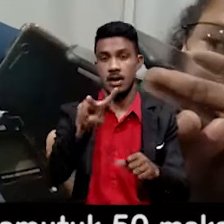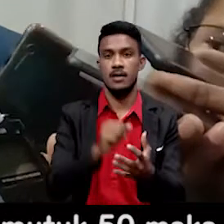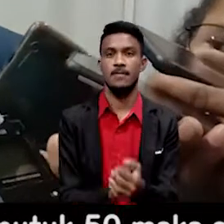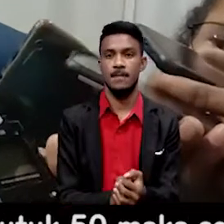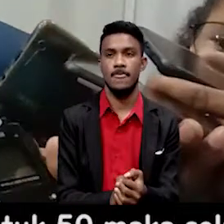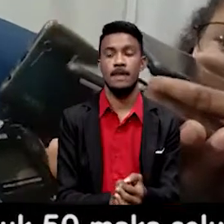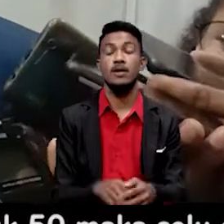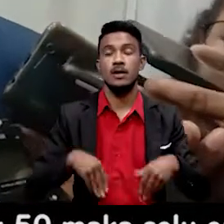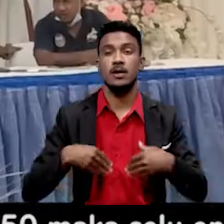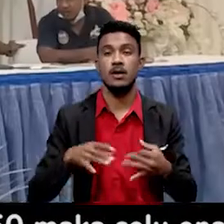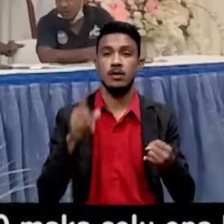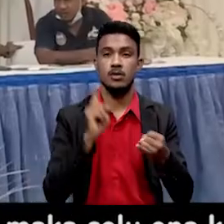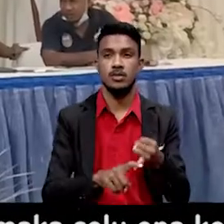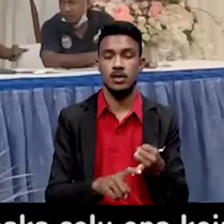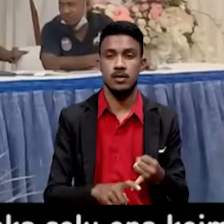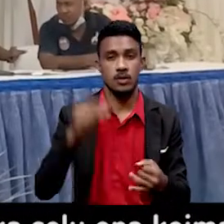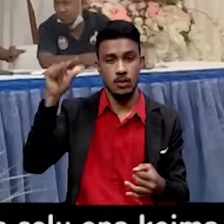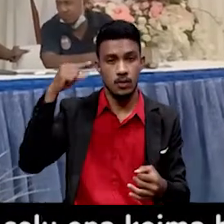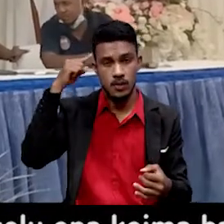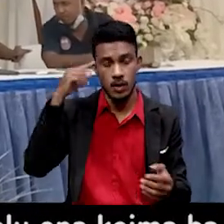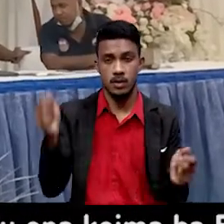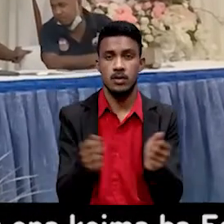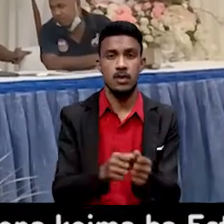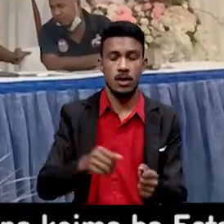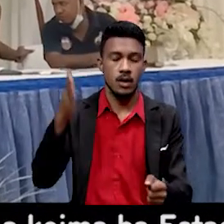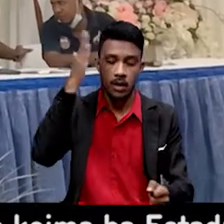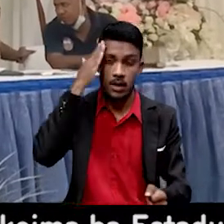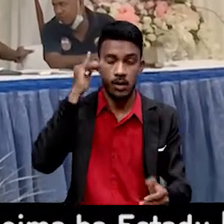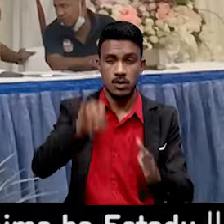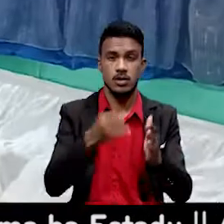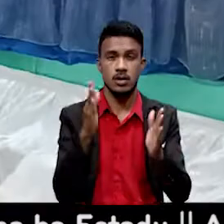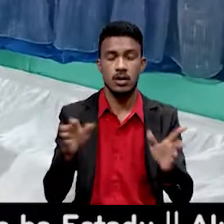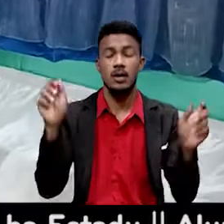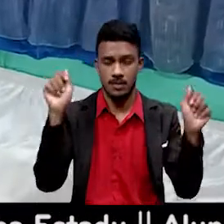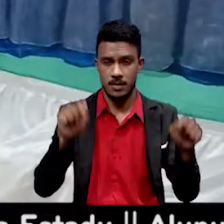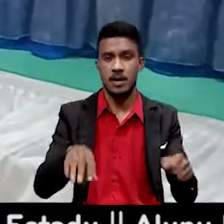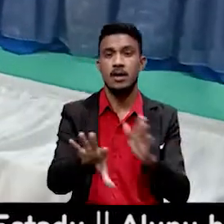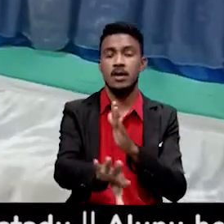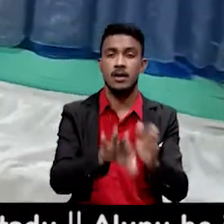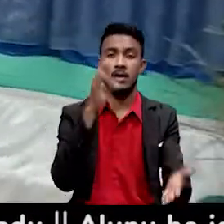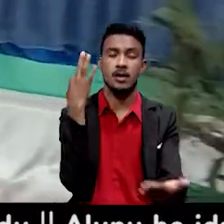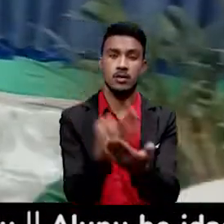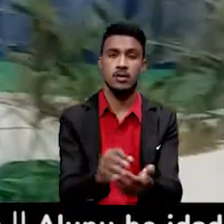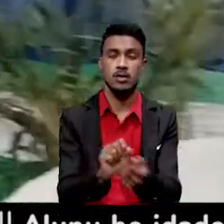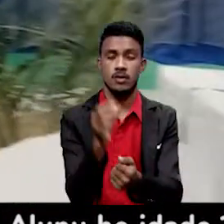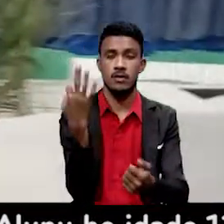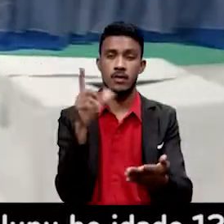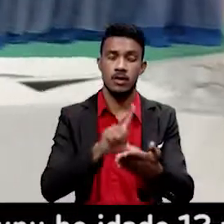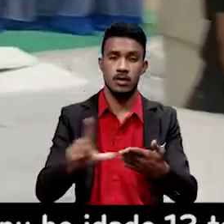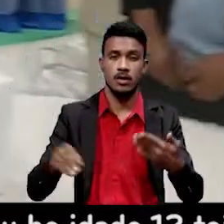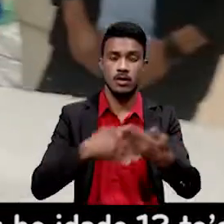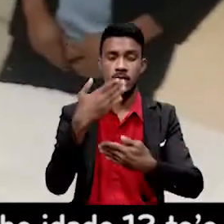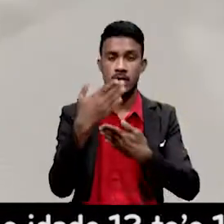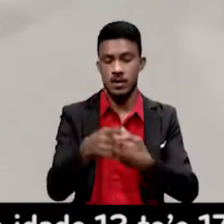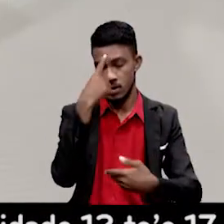para mim isso é problema. Governante nemos considera jornalista merece duni atau hetan subsidio linha frente tamba jornalista